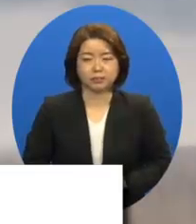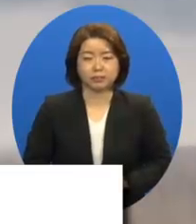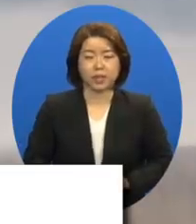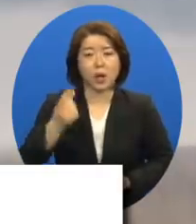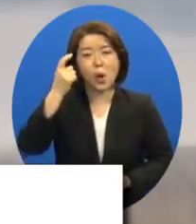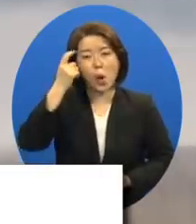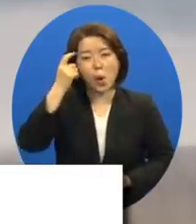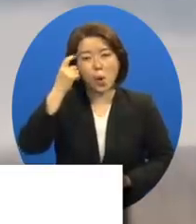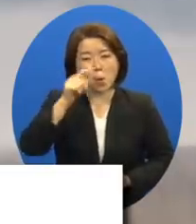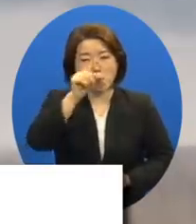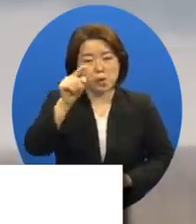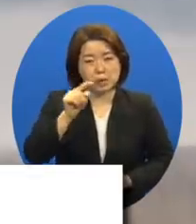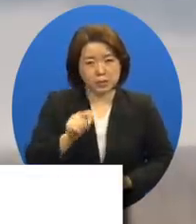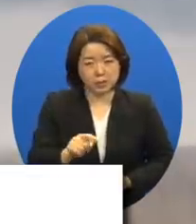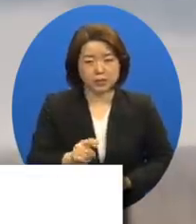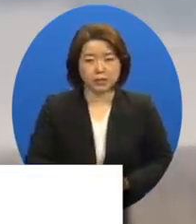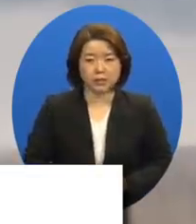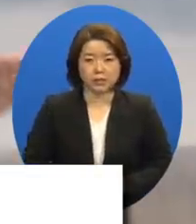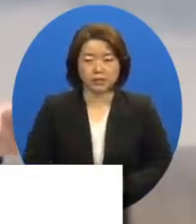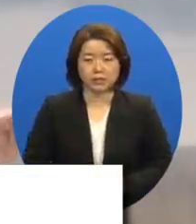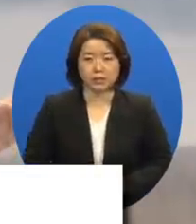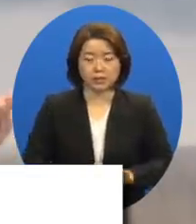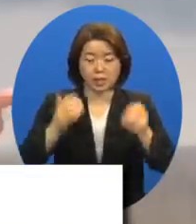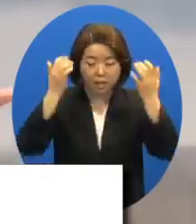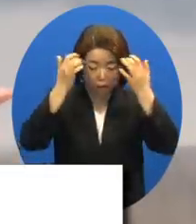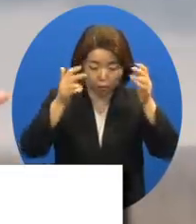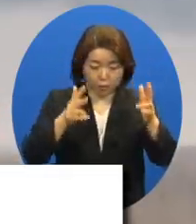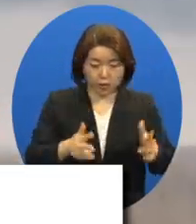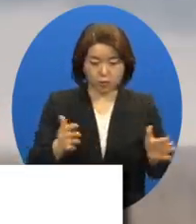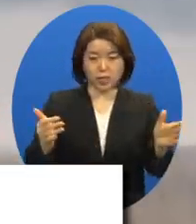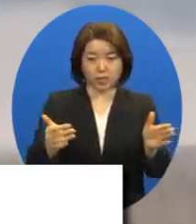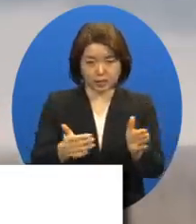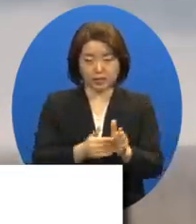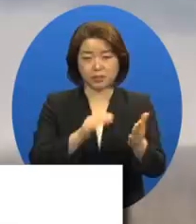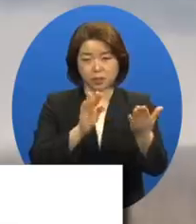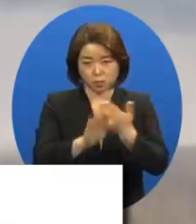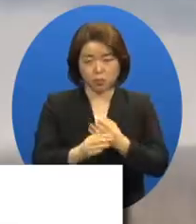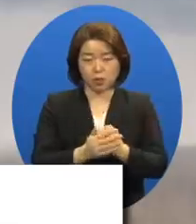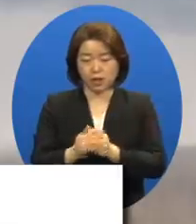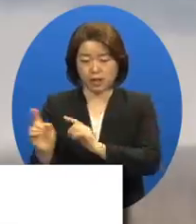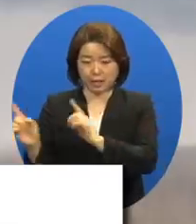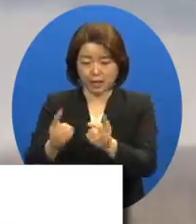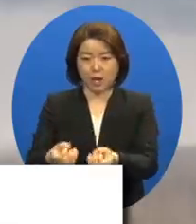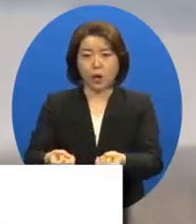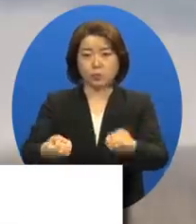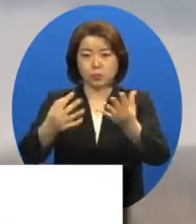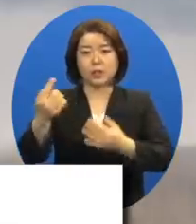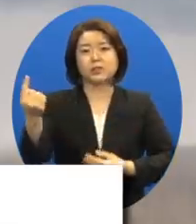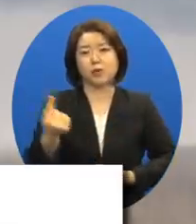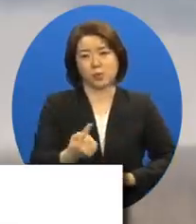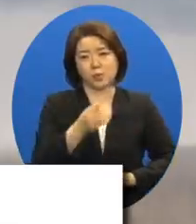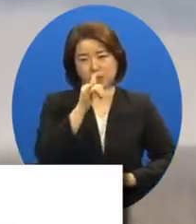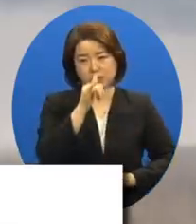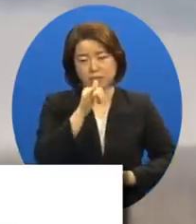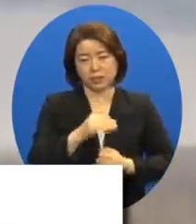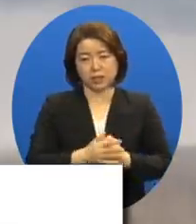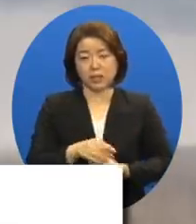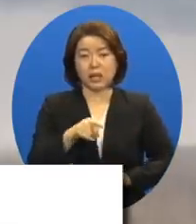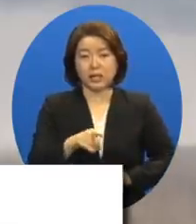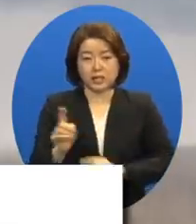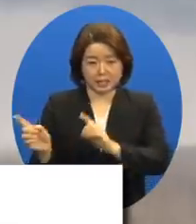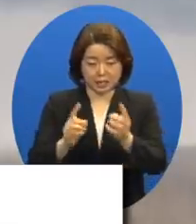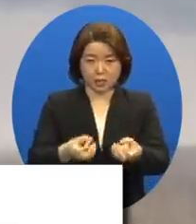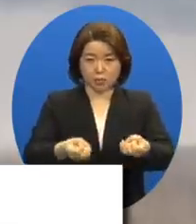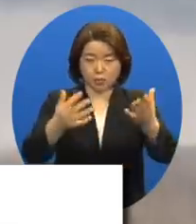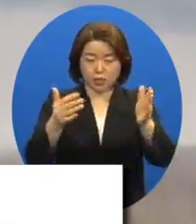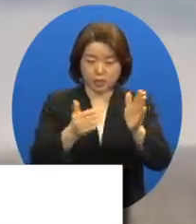그럴까요 고난주간 2 지나고 그리고 부활절이 왔습니다 이 부활절이 지나고 나면